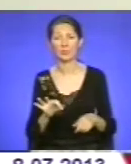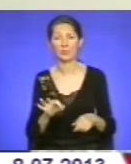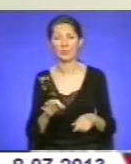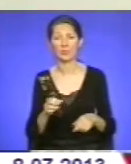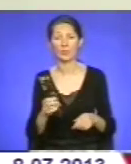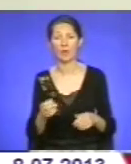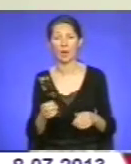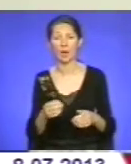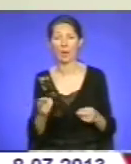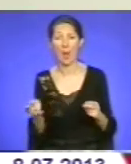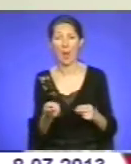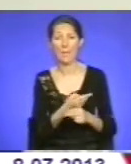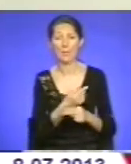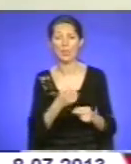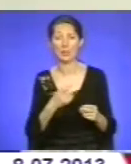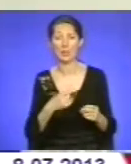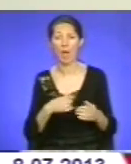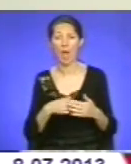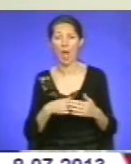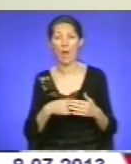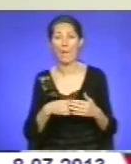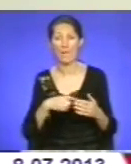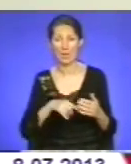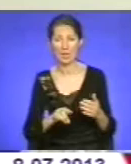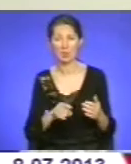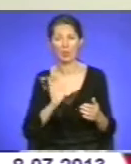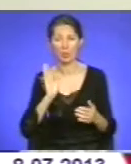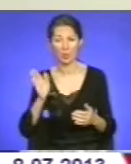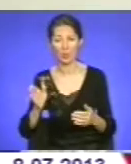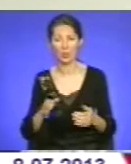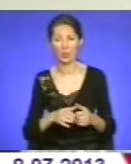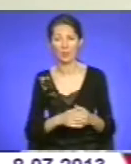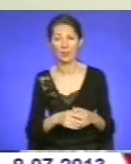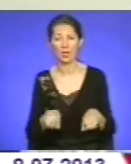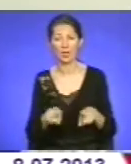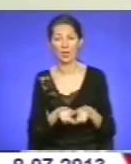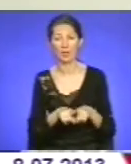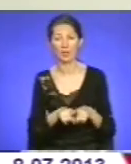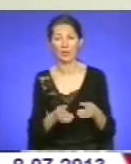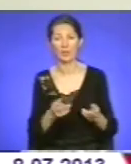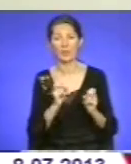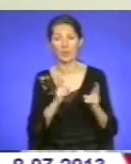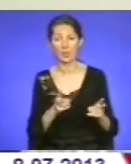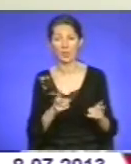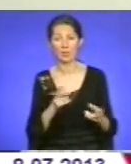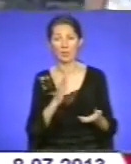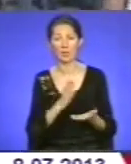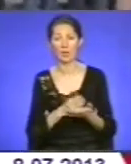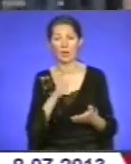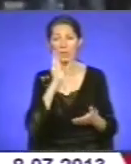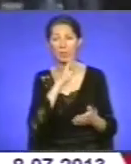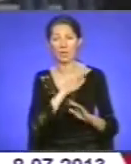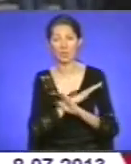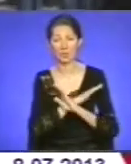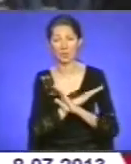безпліддю фактично на майбутнє. а також навіть ризики несе по материнській смертності.